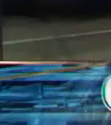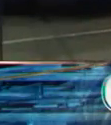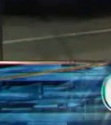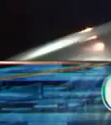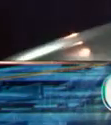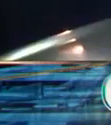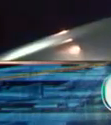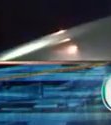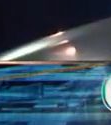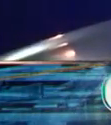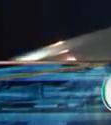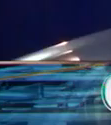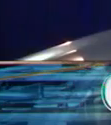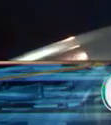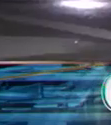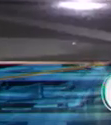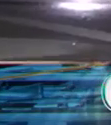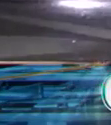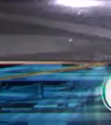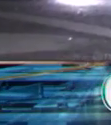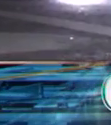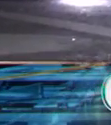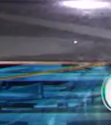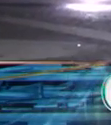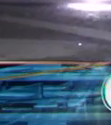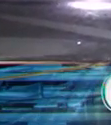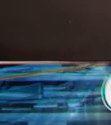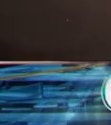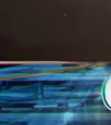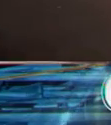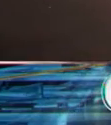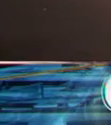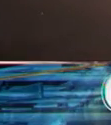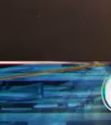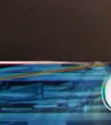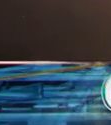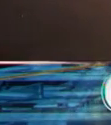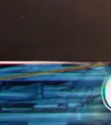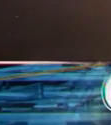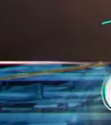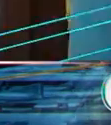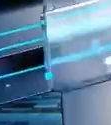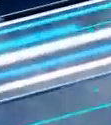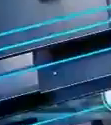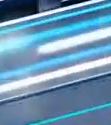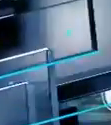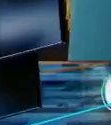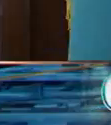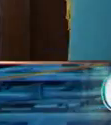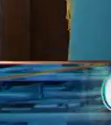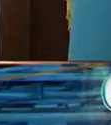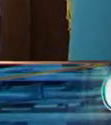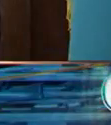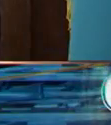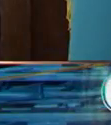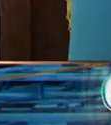Стоп, коронавирус! Еще 27 санитарных постов установили во всех городах и селах Алматинской области. Оставайтесь